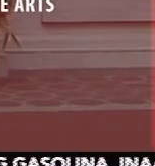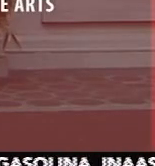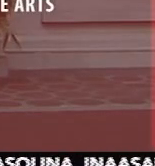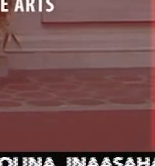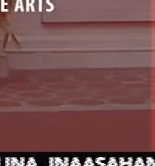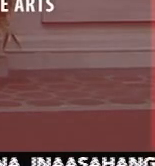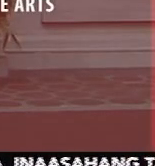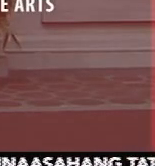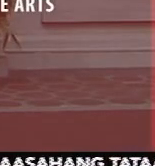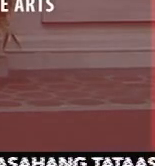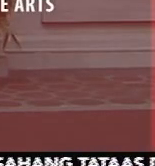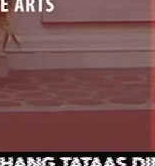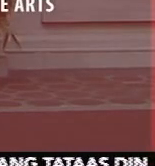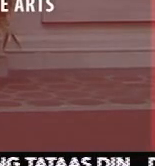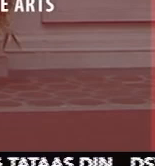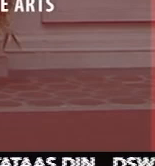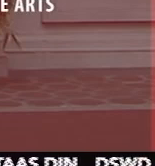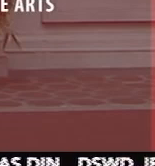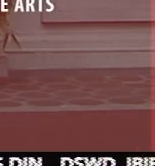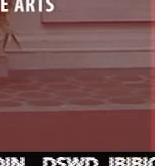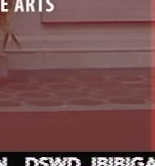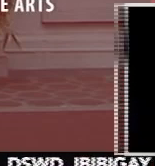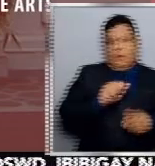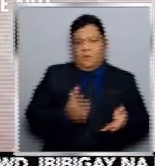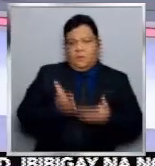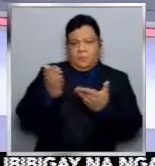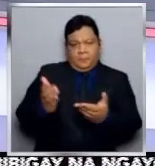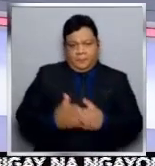rekomendasyon ng National Commission for Culture and the Arts.